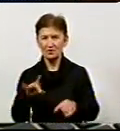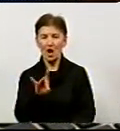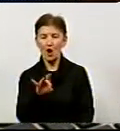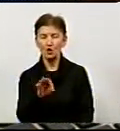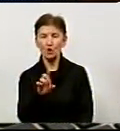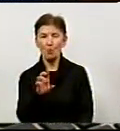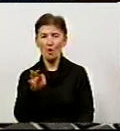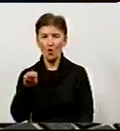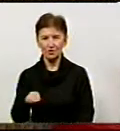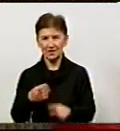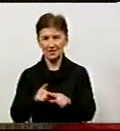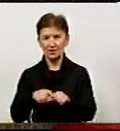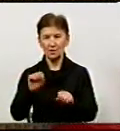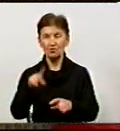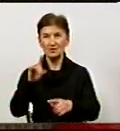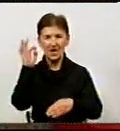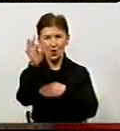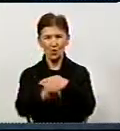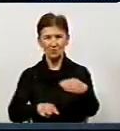зможе утилізувати космічне сміття.